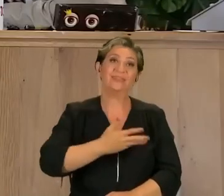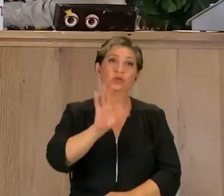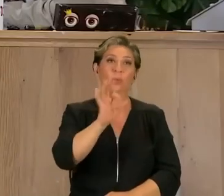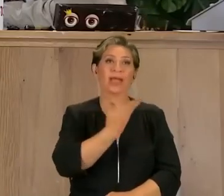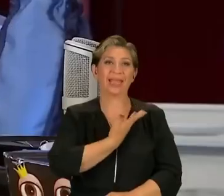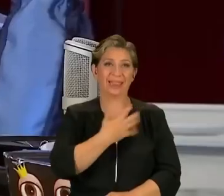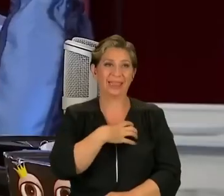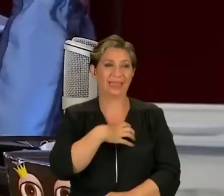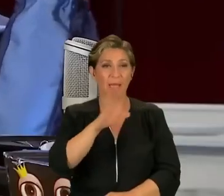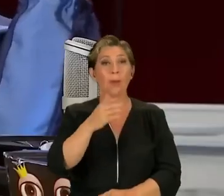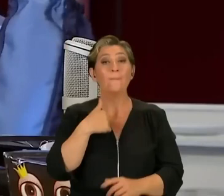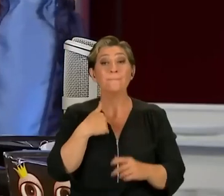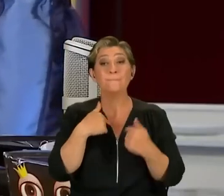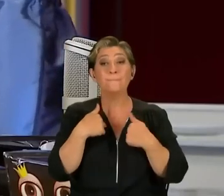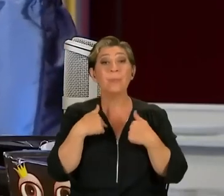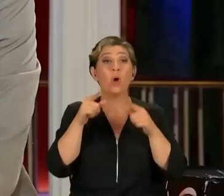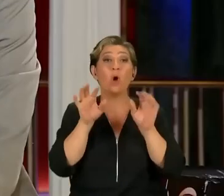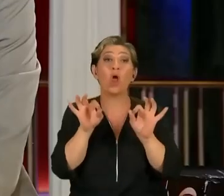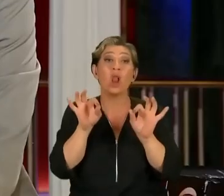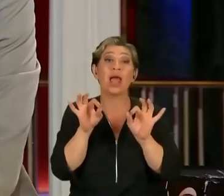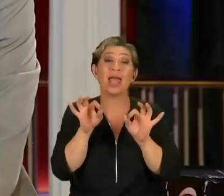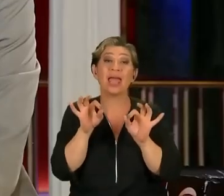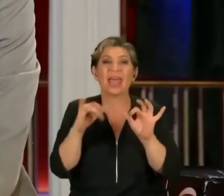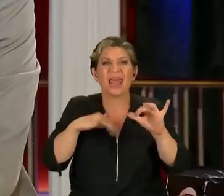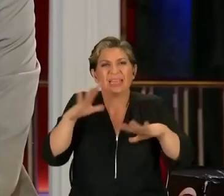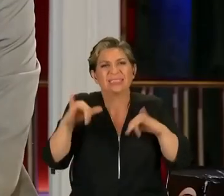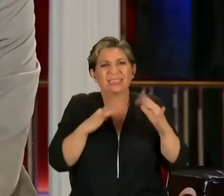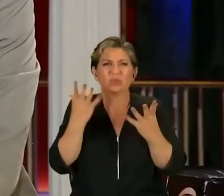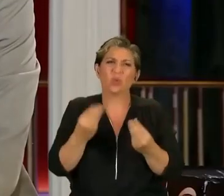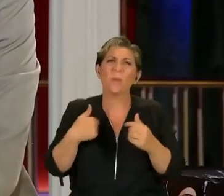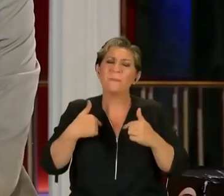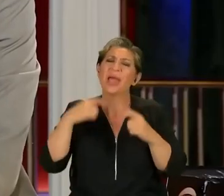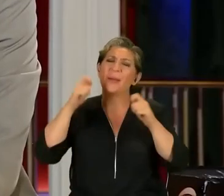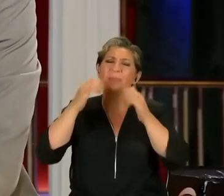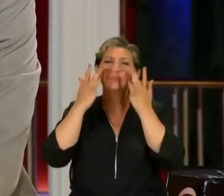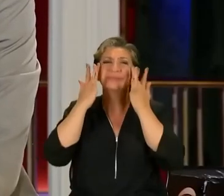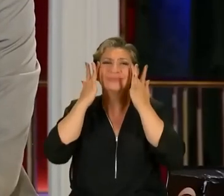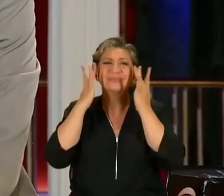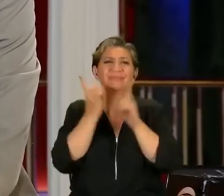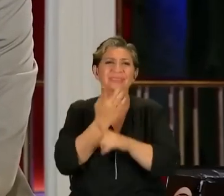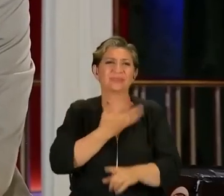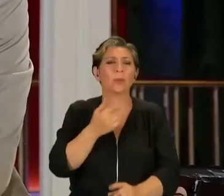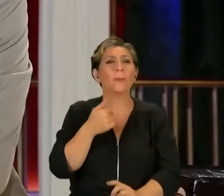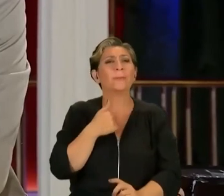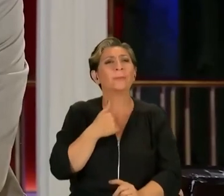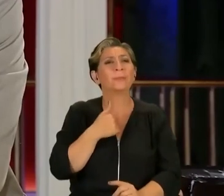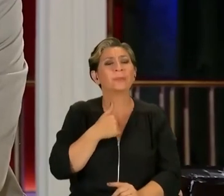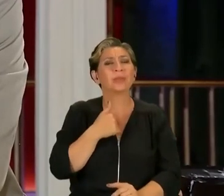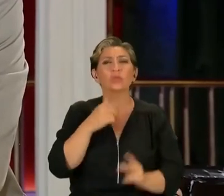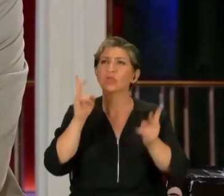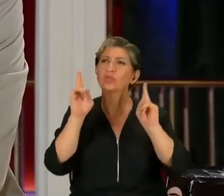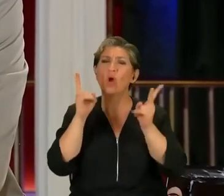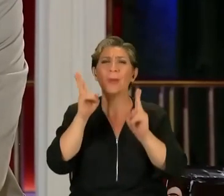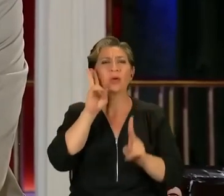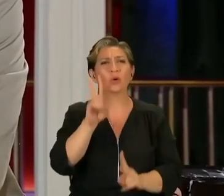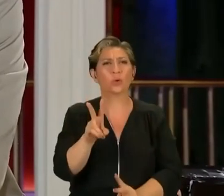seviyorsun kendini. Ben, evet. Ben öyle biraz rahatsız ediyor beni. Ya ben şeyi çok